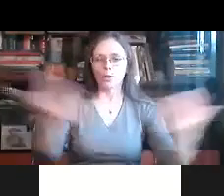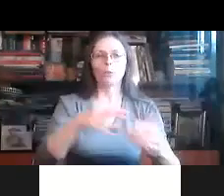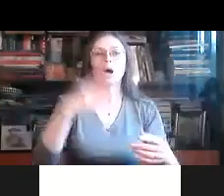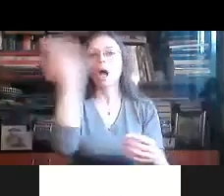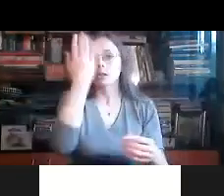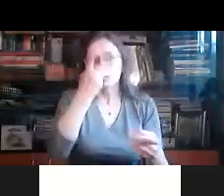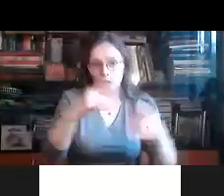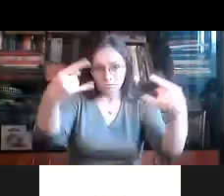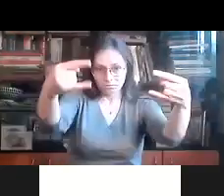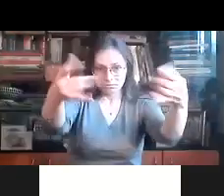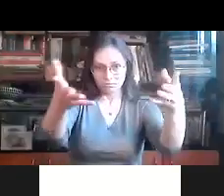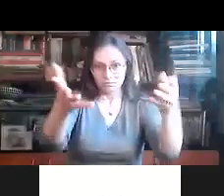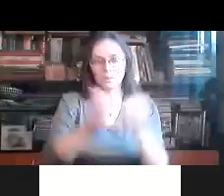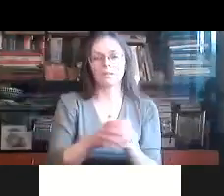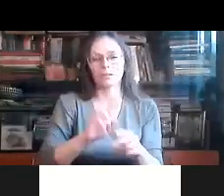плоское, как бы необходимо